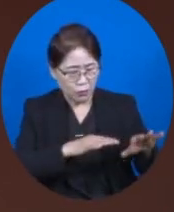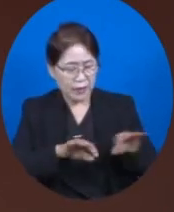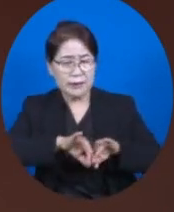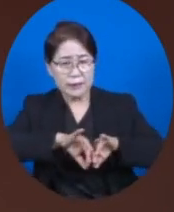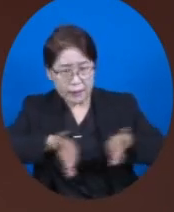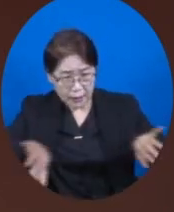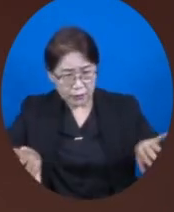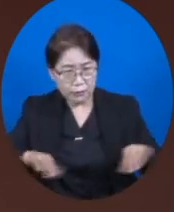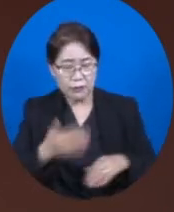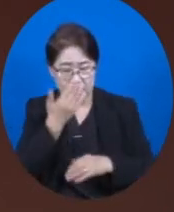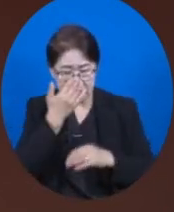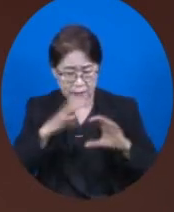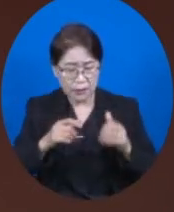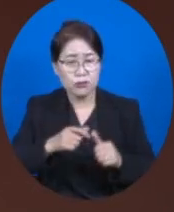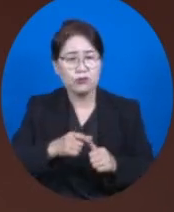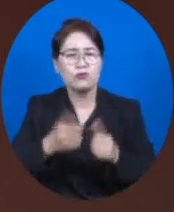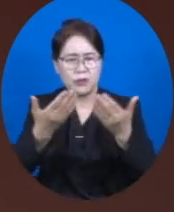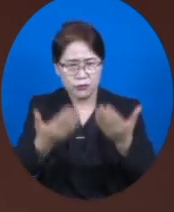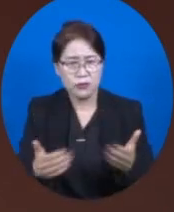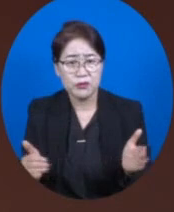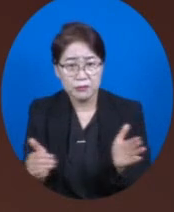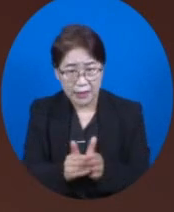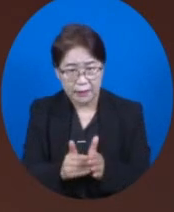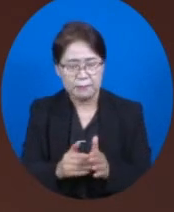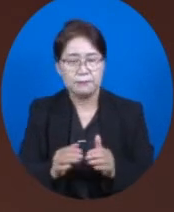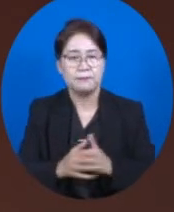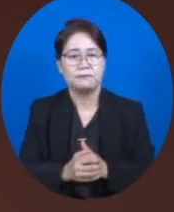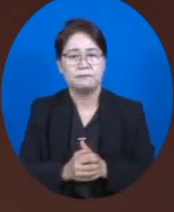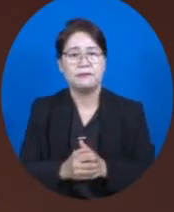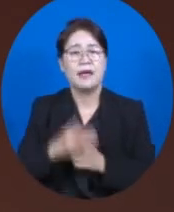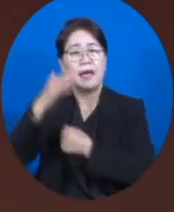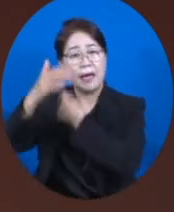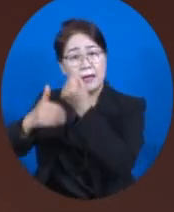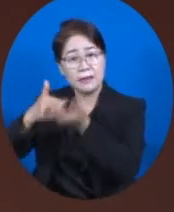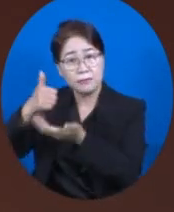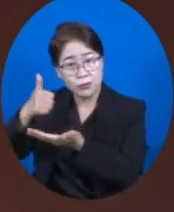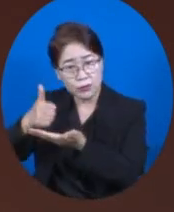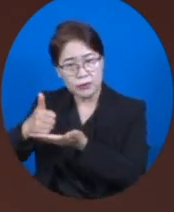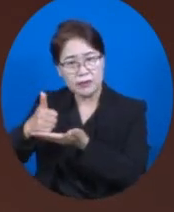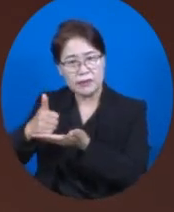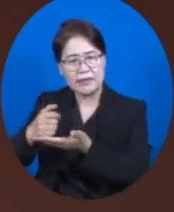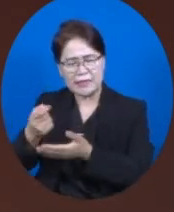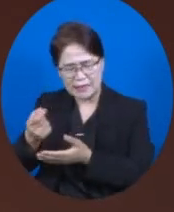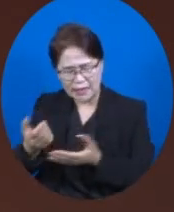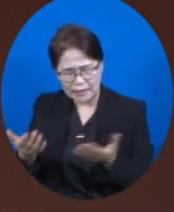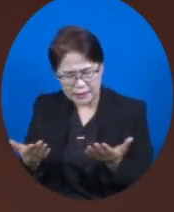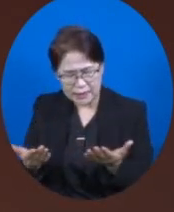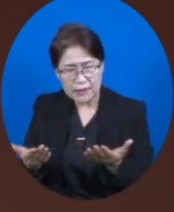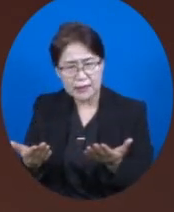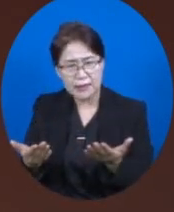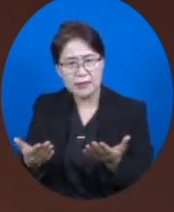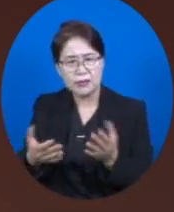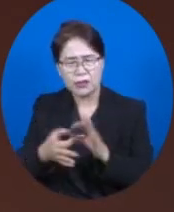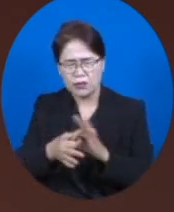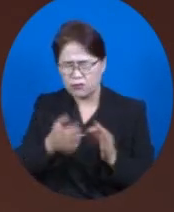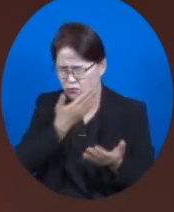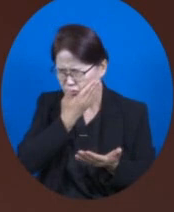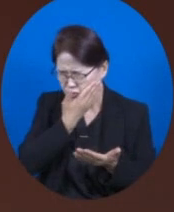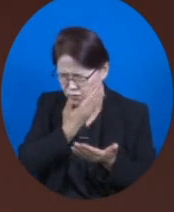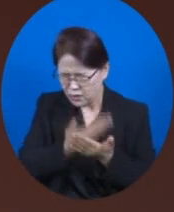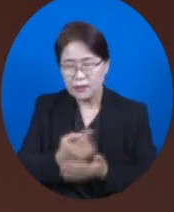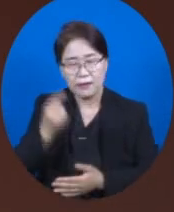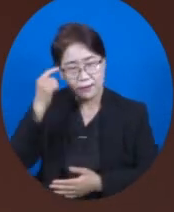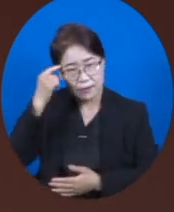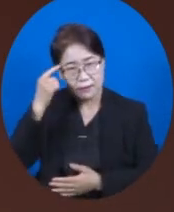이스라엘 백성들을 구원해 내셨습니다 우리 하나님은요 작은 것을 귀하게 여기십니다